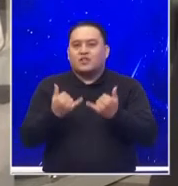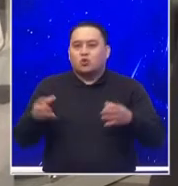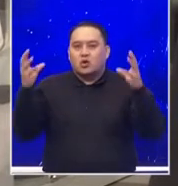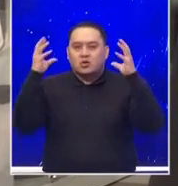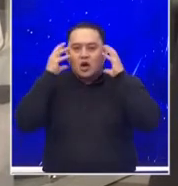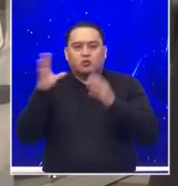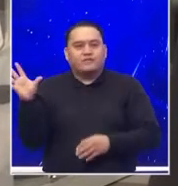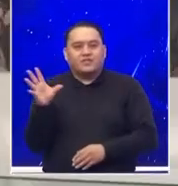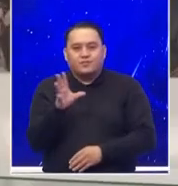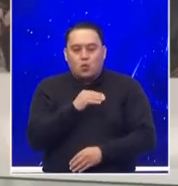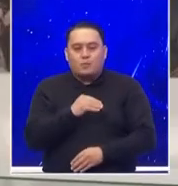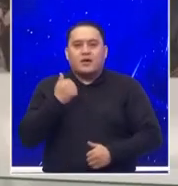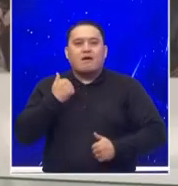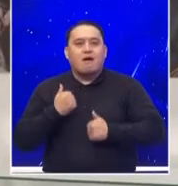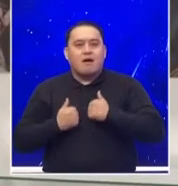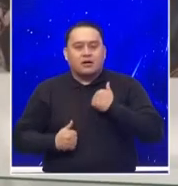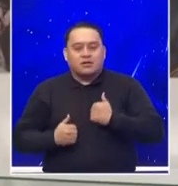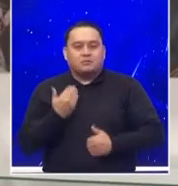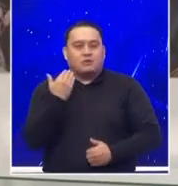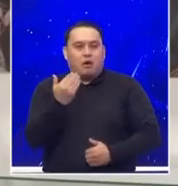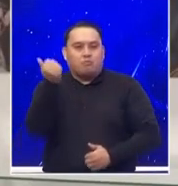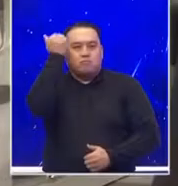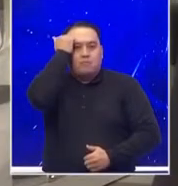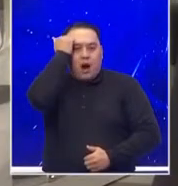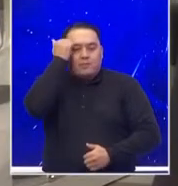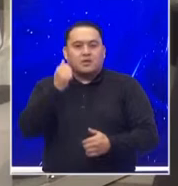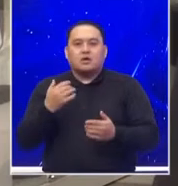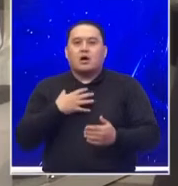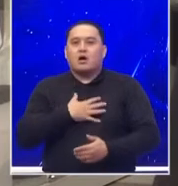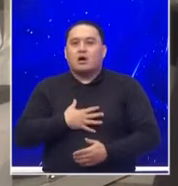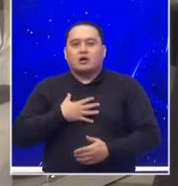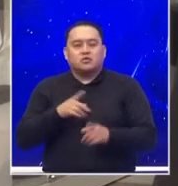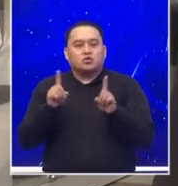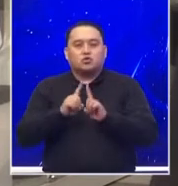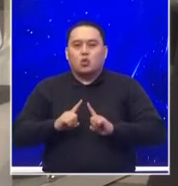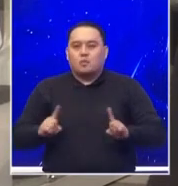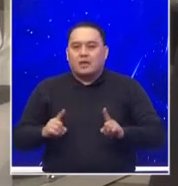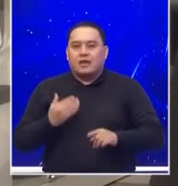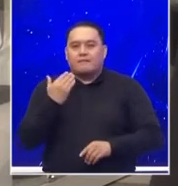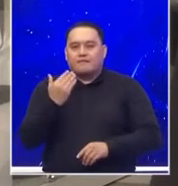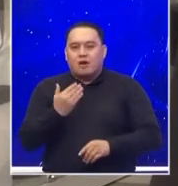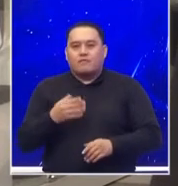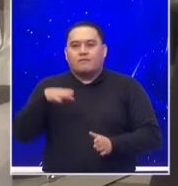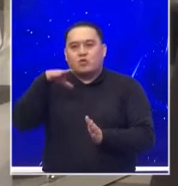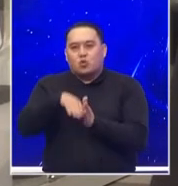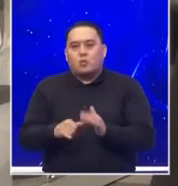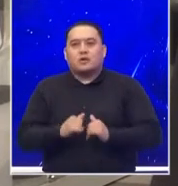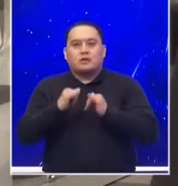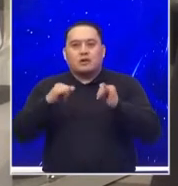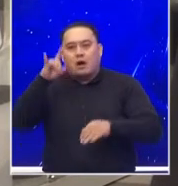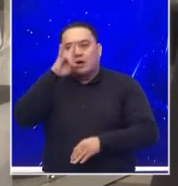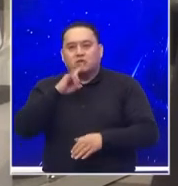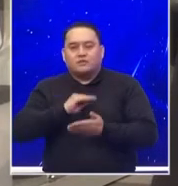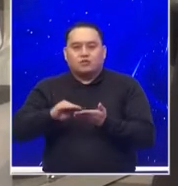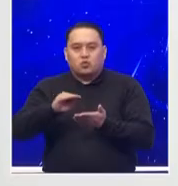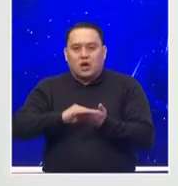радио в целом мы гордимся этим мы относимся к памяти о нем с особым трепетом так как be seen внес весомую лепту в развитие казахстанской